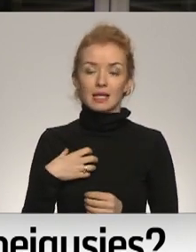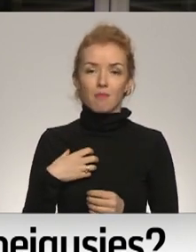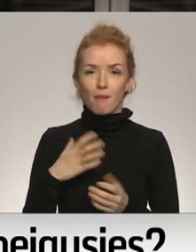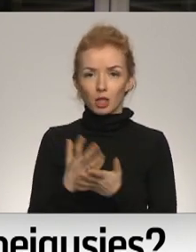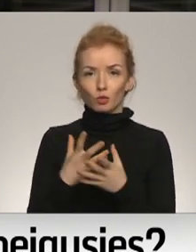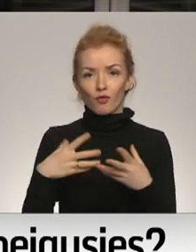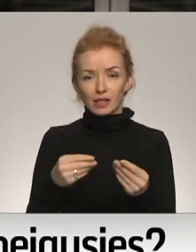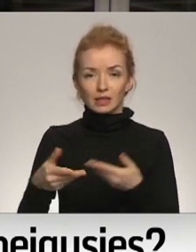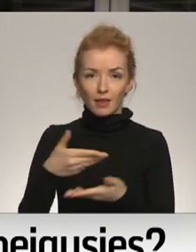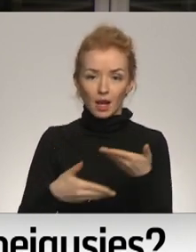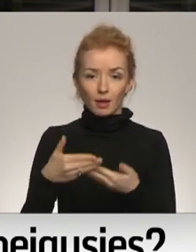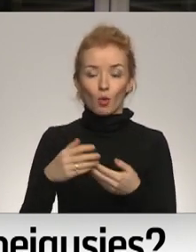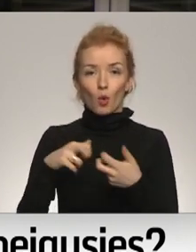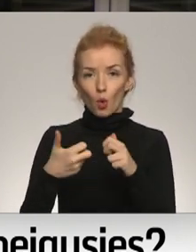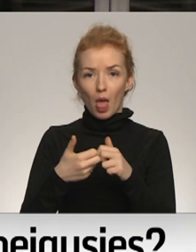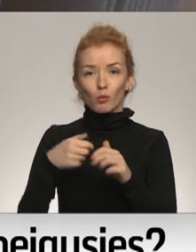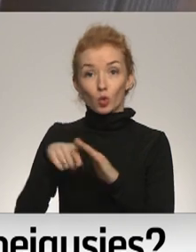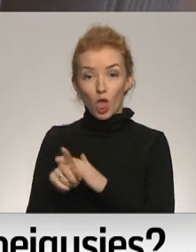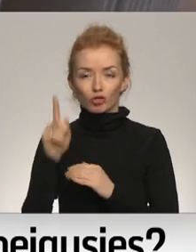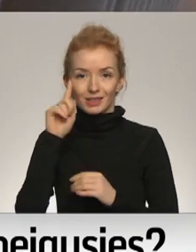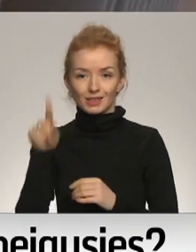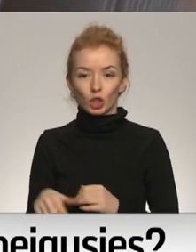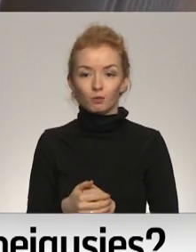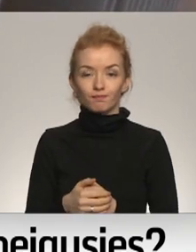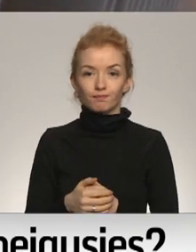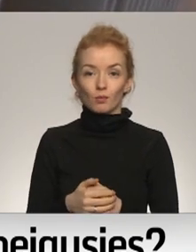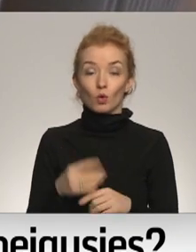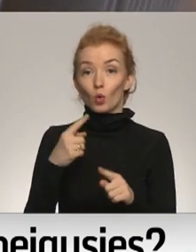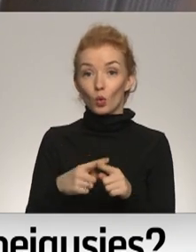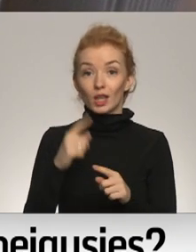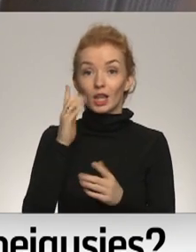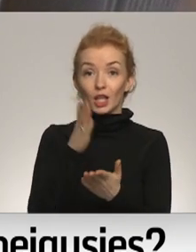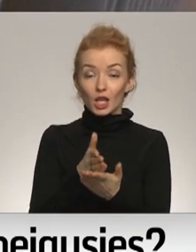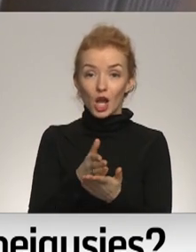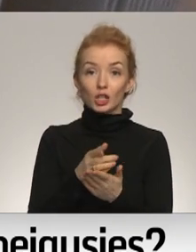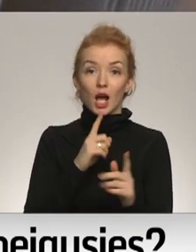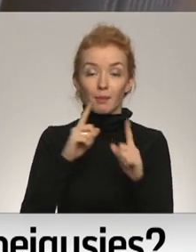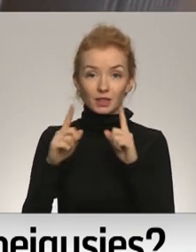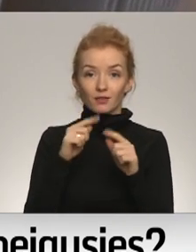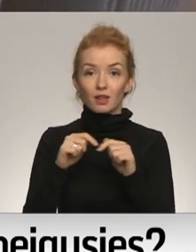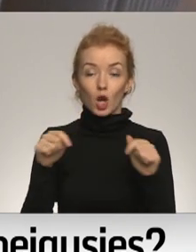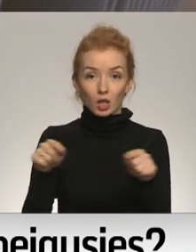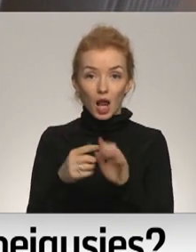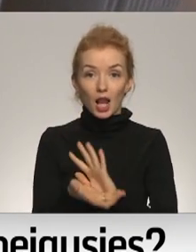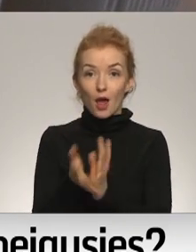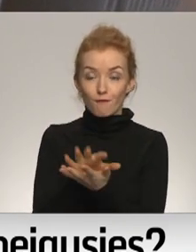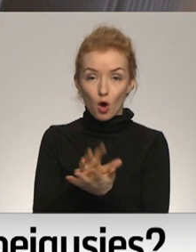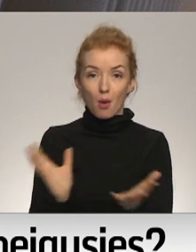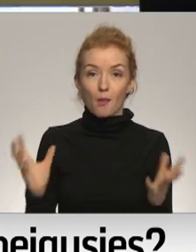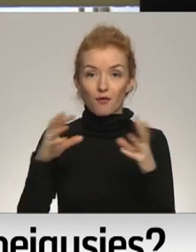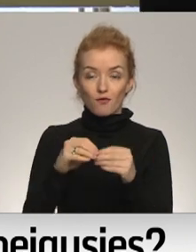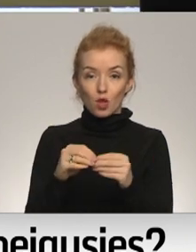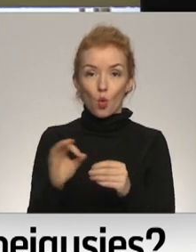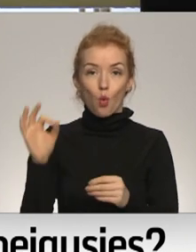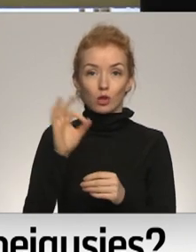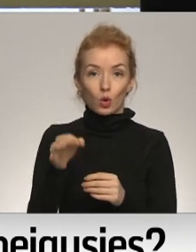visu problemātiku zinu, kā saziet no iekšas. Zināmā mērā gan tieši administratīva teritoriālā reforma, kas apvienoja